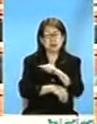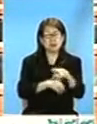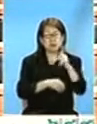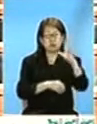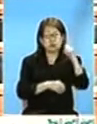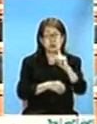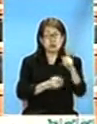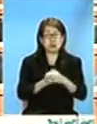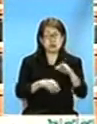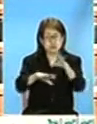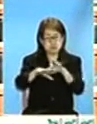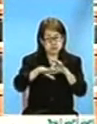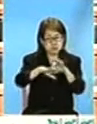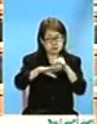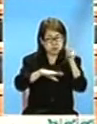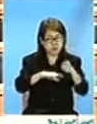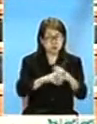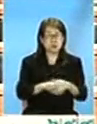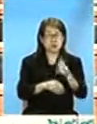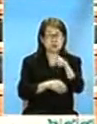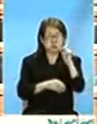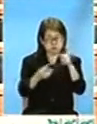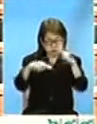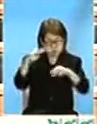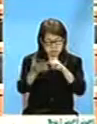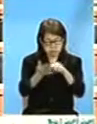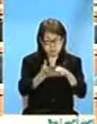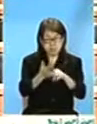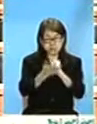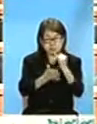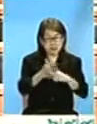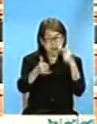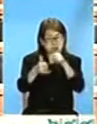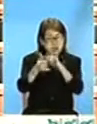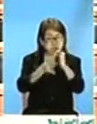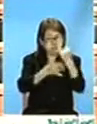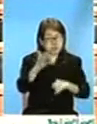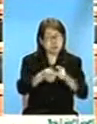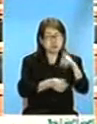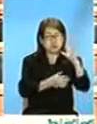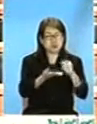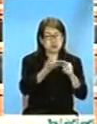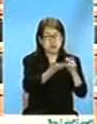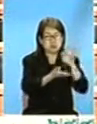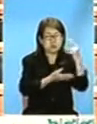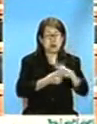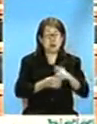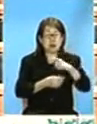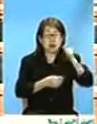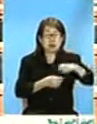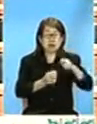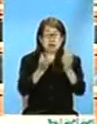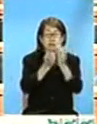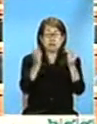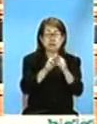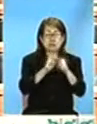เนี่ยจะแต่งตั้งถอดถอนต้องผ่านปปช.ก่อนจะชี้ใครว่ามีมูลไม่มีมูลปปช.ศาลรัฐธรรมนูญขนาดว่า